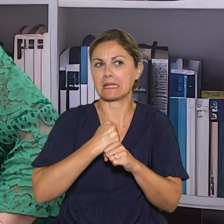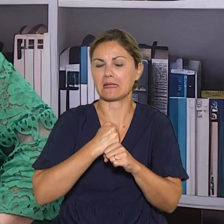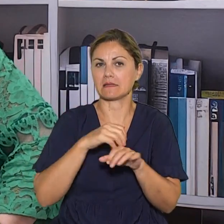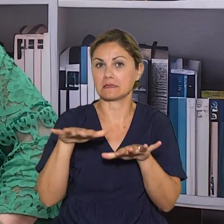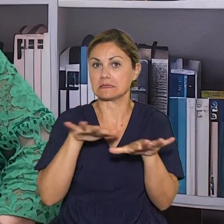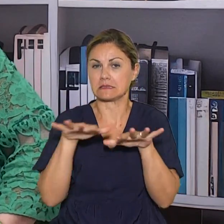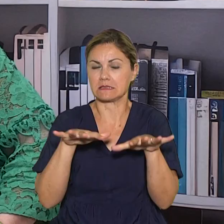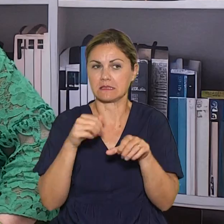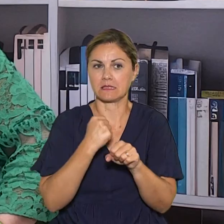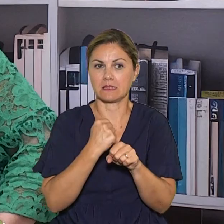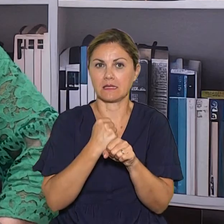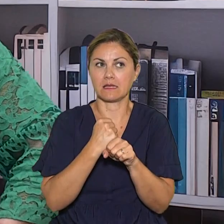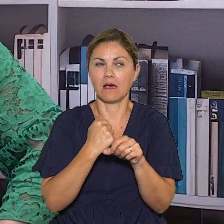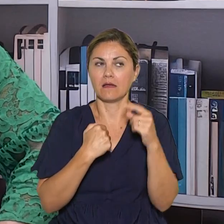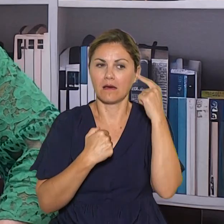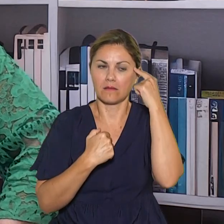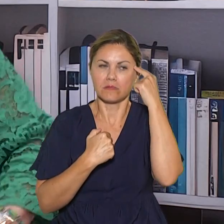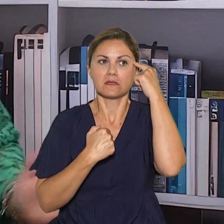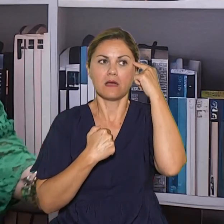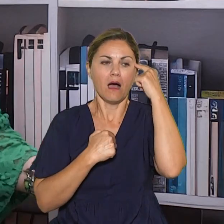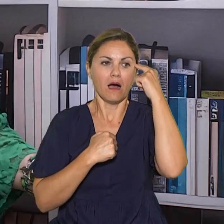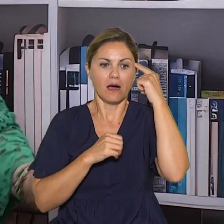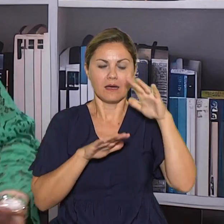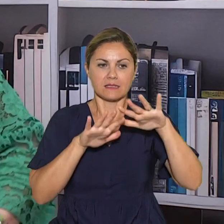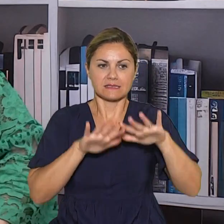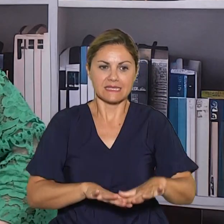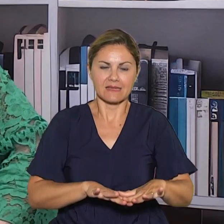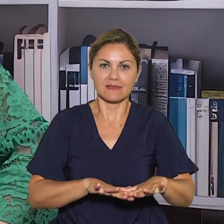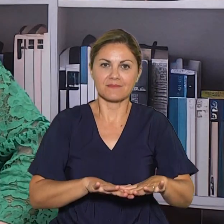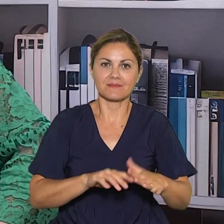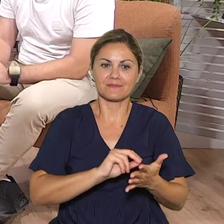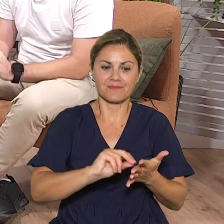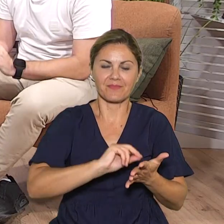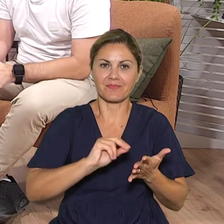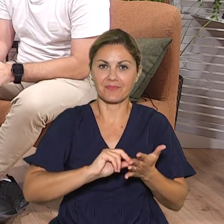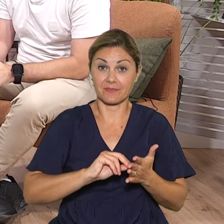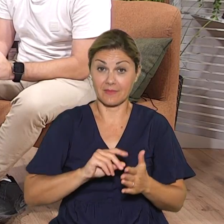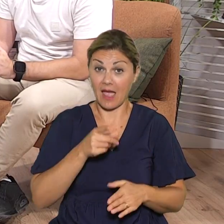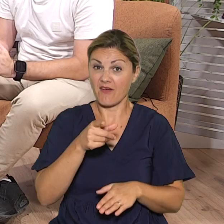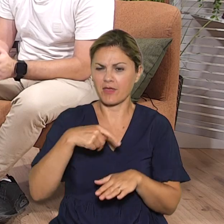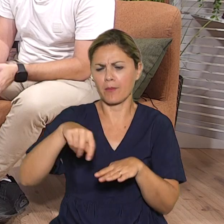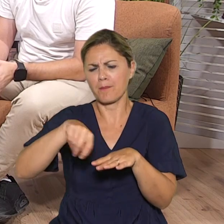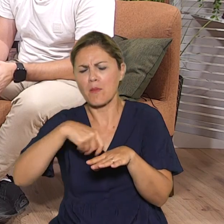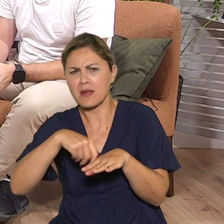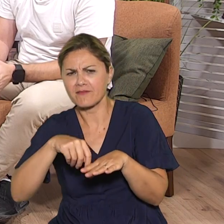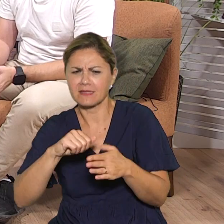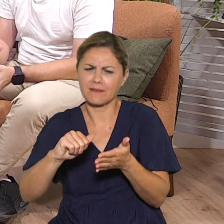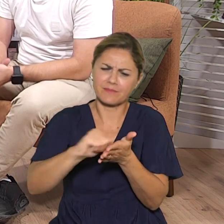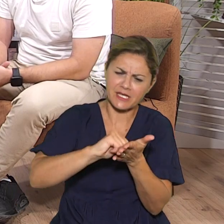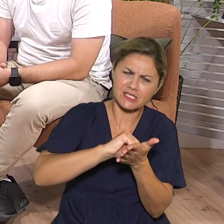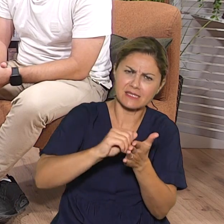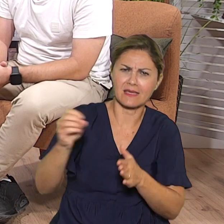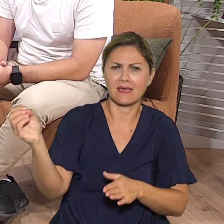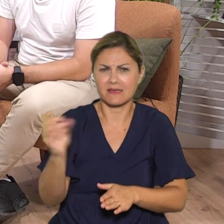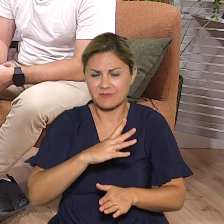bi sjela i napisala bi u 5 minuta. I tako, jednostavno. I onda nema prepravljanja, nema analiziranja. Malo